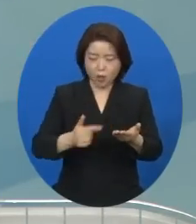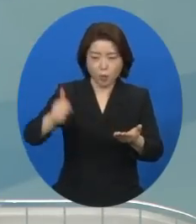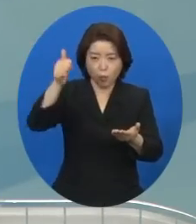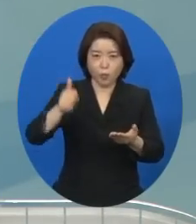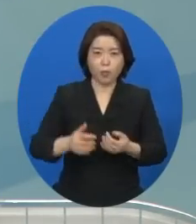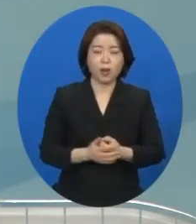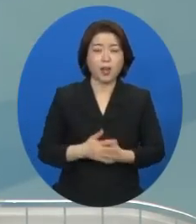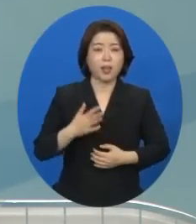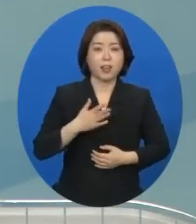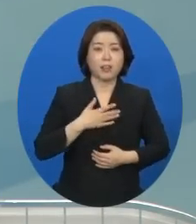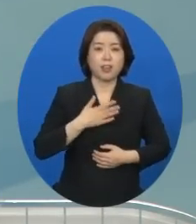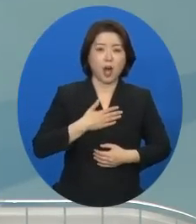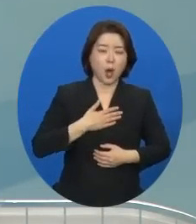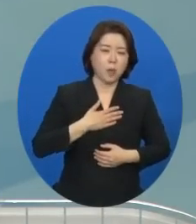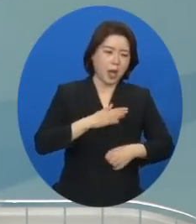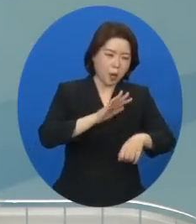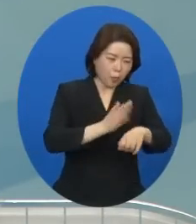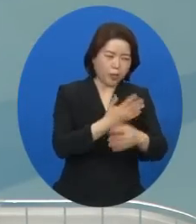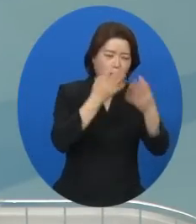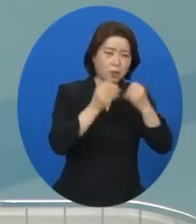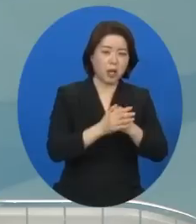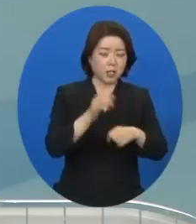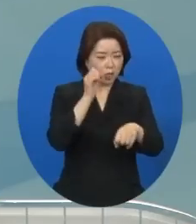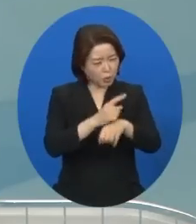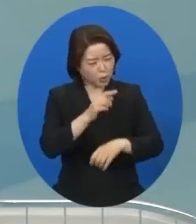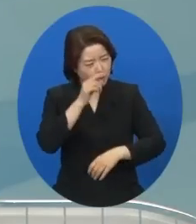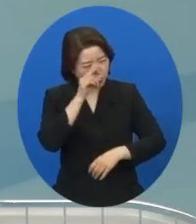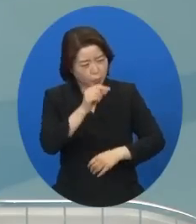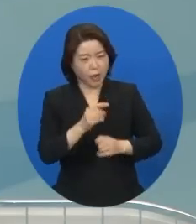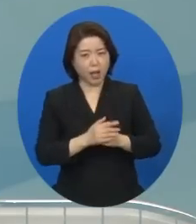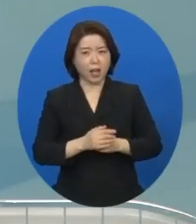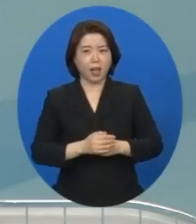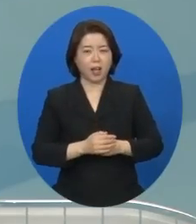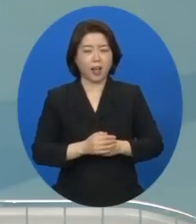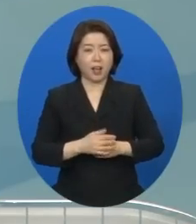많아요. 성질도 별나요. 까다롭긴 짝이 없어요.